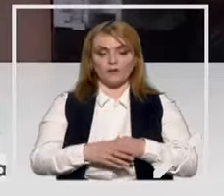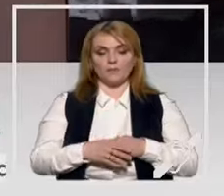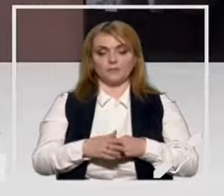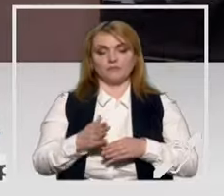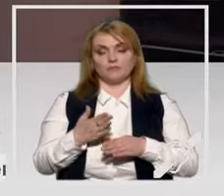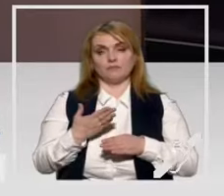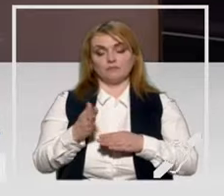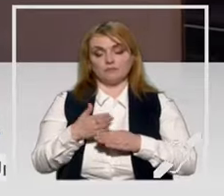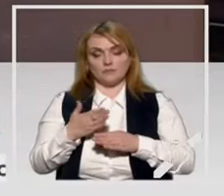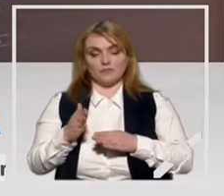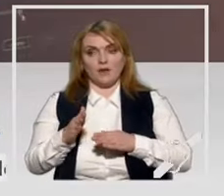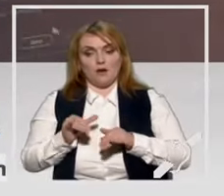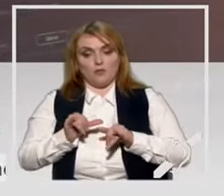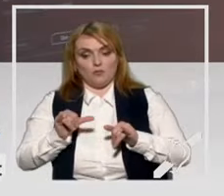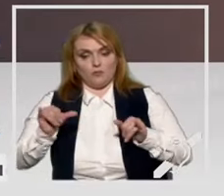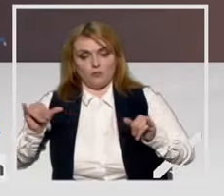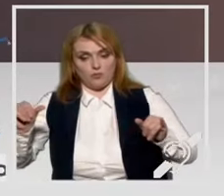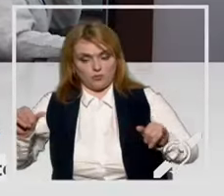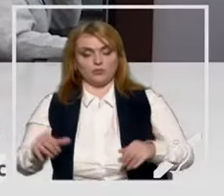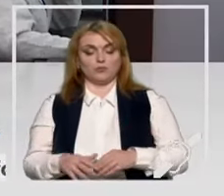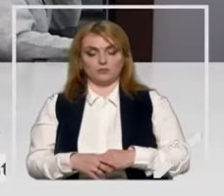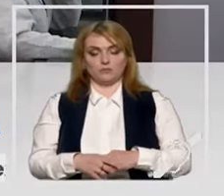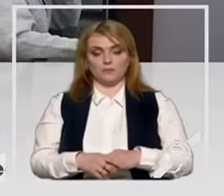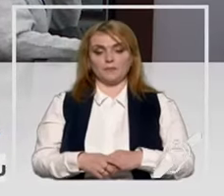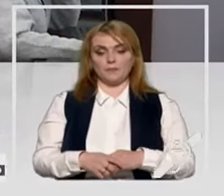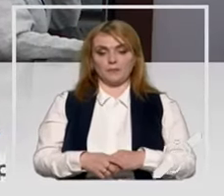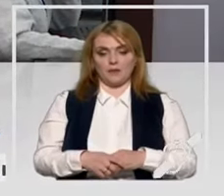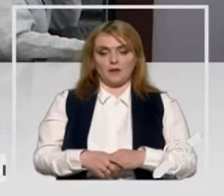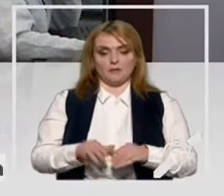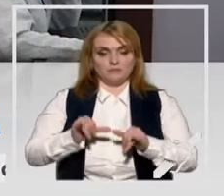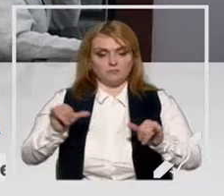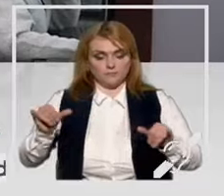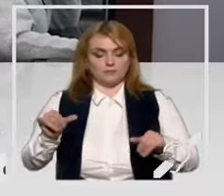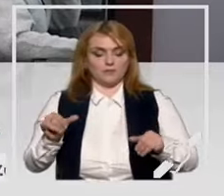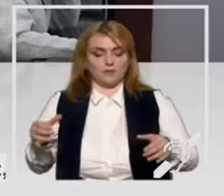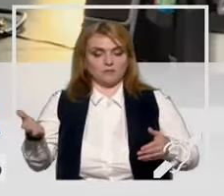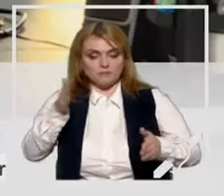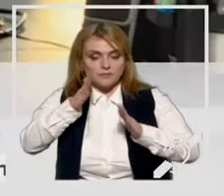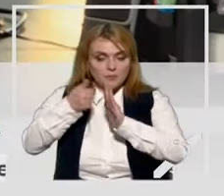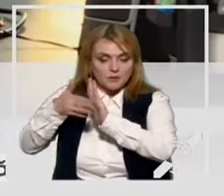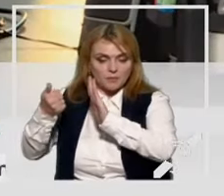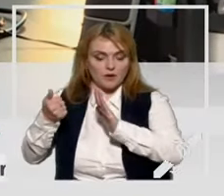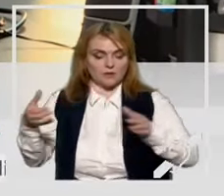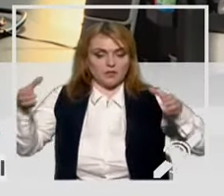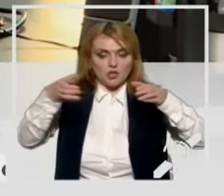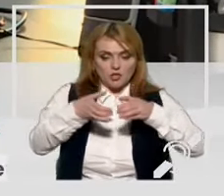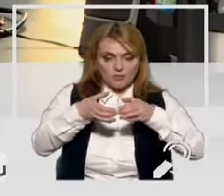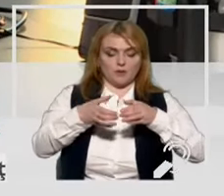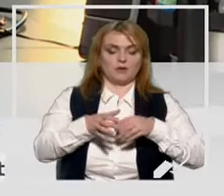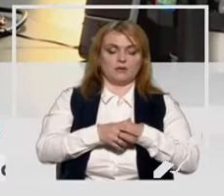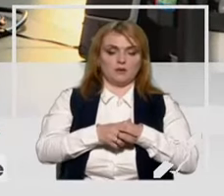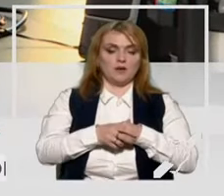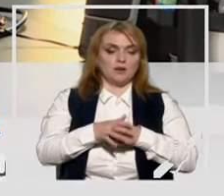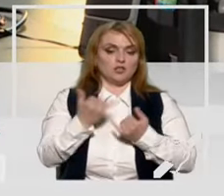mărit, să zic așa, atât editorial cât și la nivel de echipe, la nivel de personal. Astfel am ajuns la un